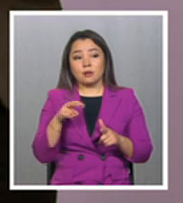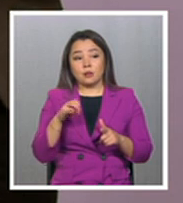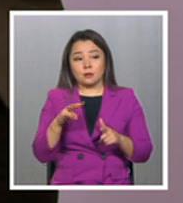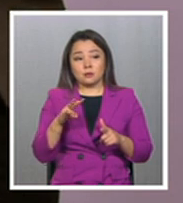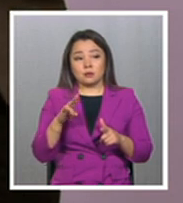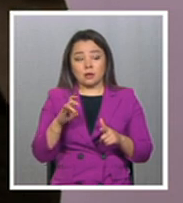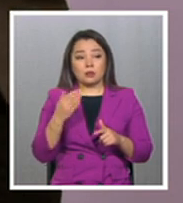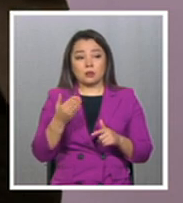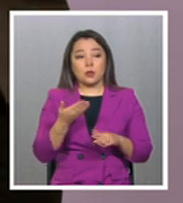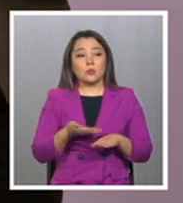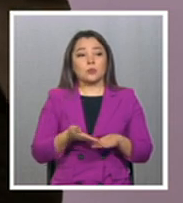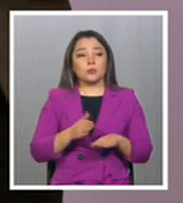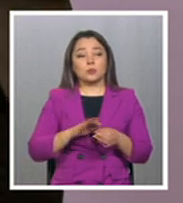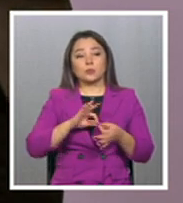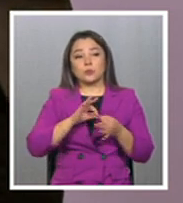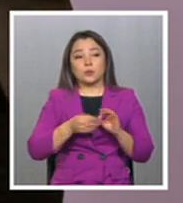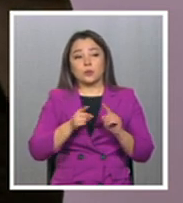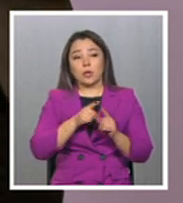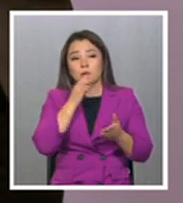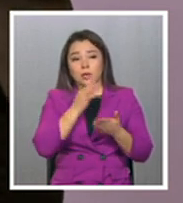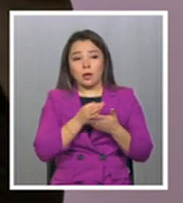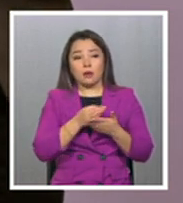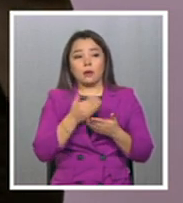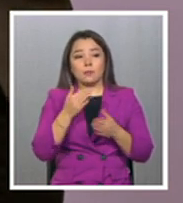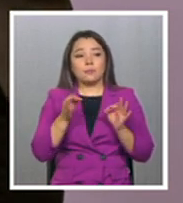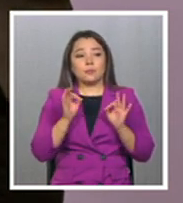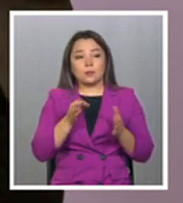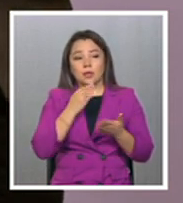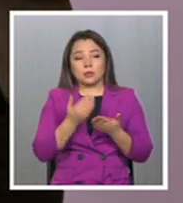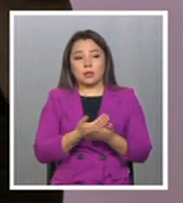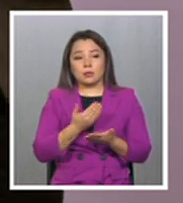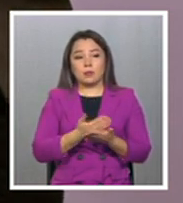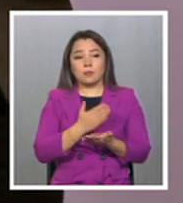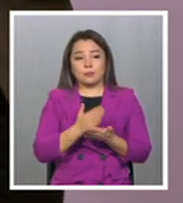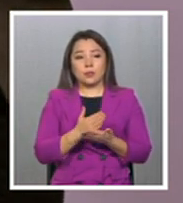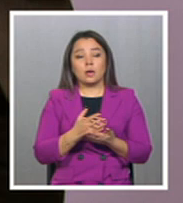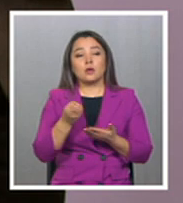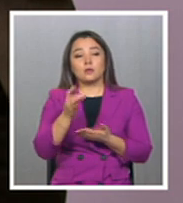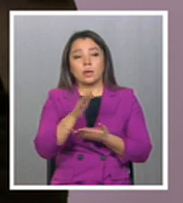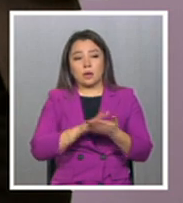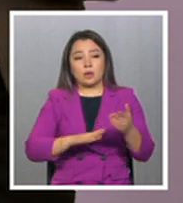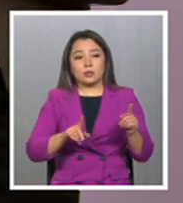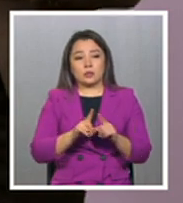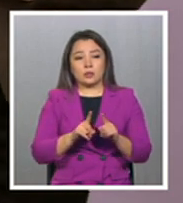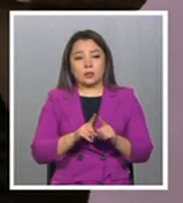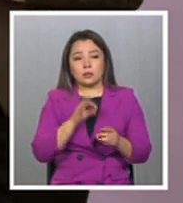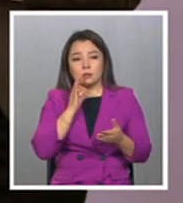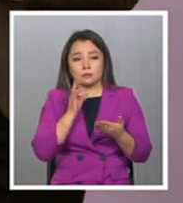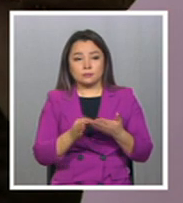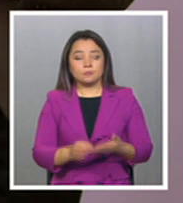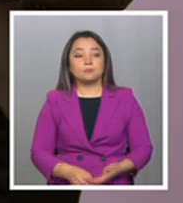Аланның қиындықтары деп аталса, әптен дұрыс болады. Әрмен қарай жалғастырамыз.